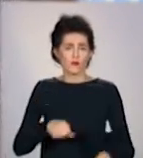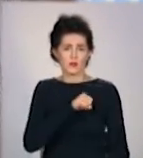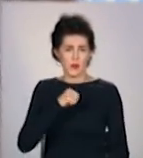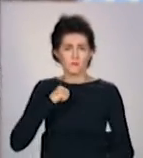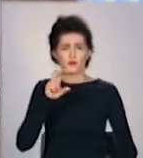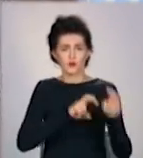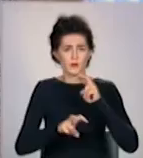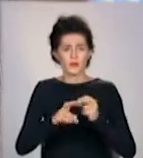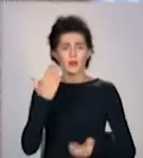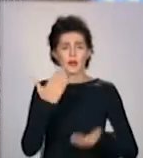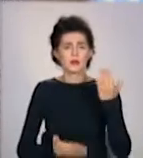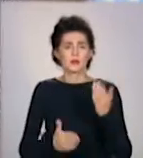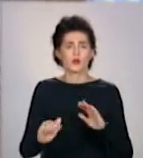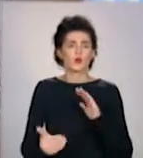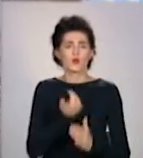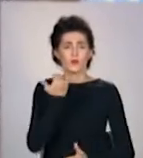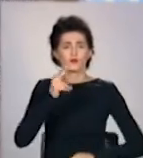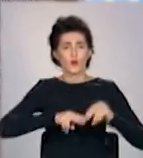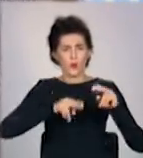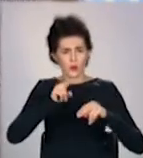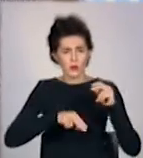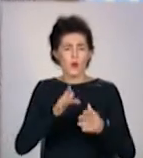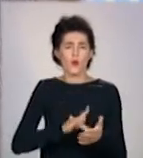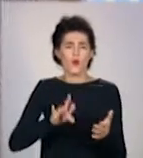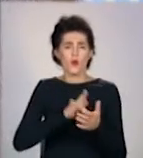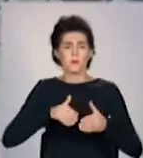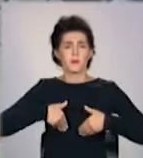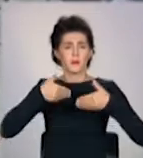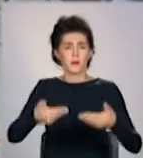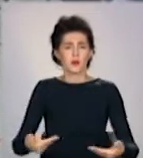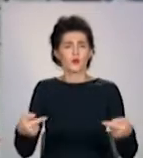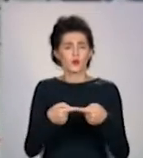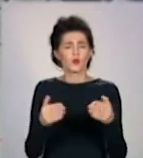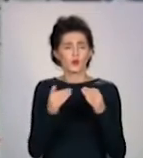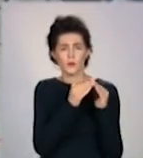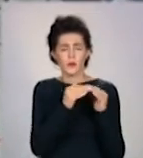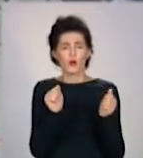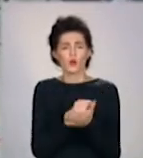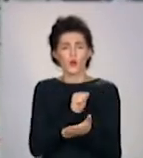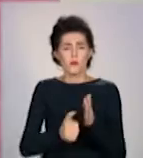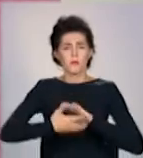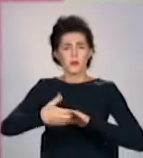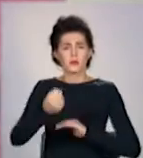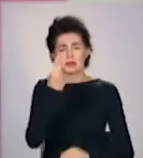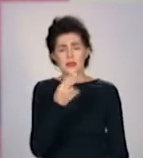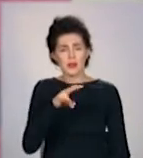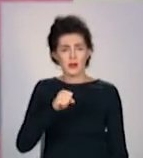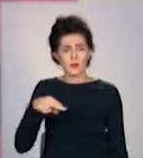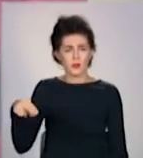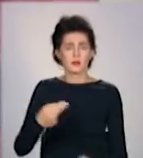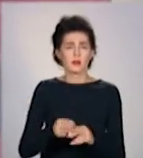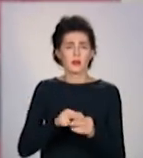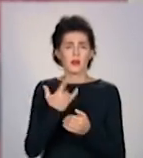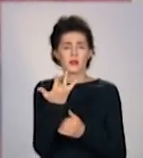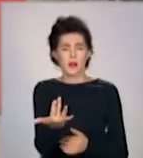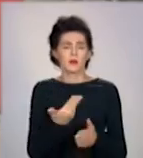искать. Да. Если это будет новое строительство, то город будет предлагать конкретные дома. Документи приймають у ЦНАПах. Насамперед просять